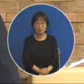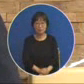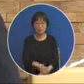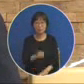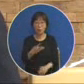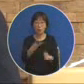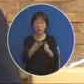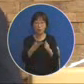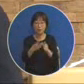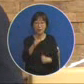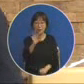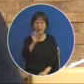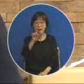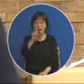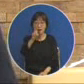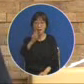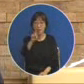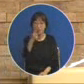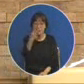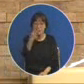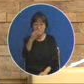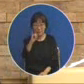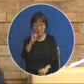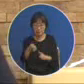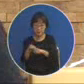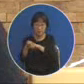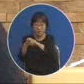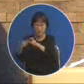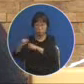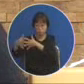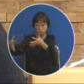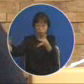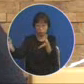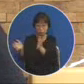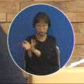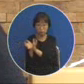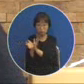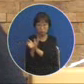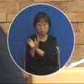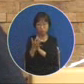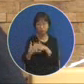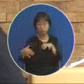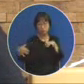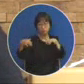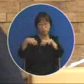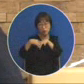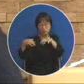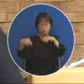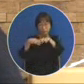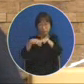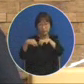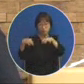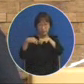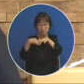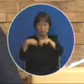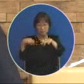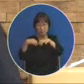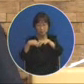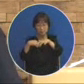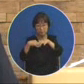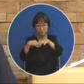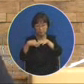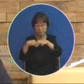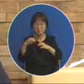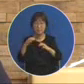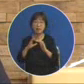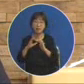아모리 연합군 같은 데부터. They fought the war against the Amorites, the United Amorite army. 이때는 하나님 뭐라고 했어요? And at this time, what did God say?